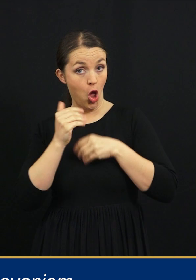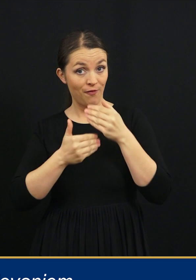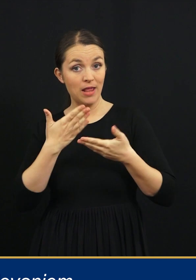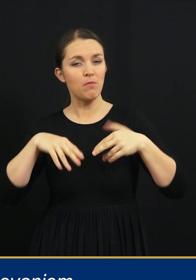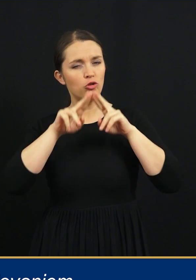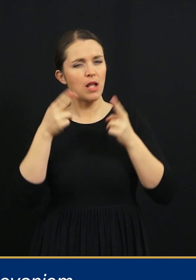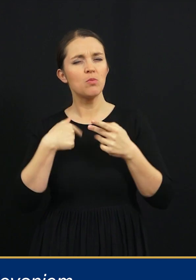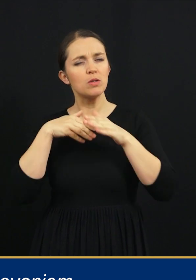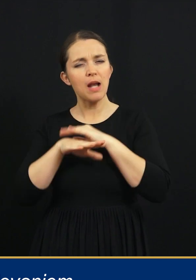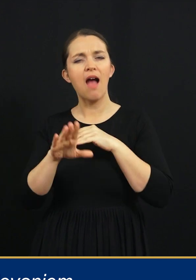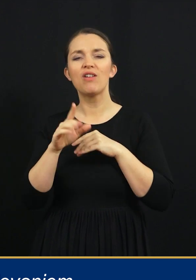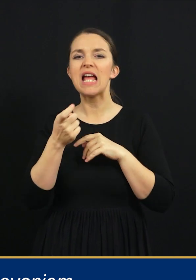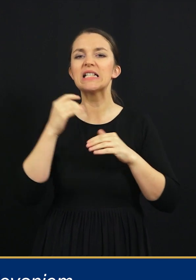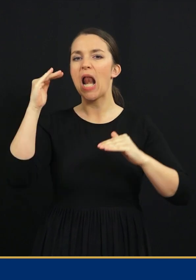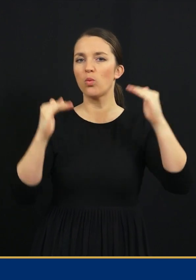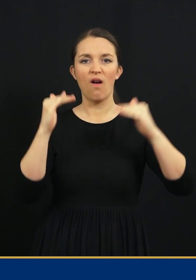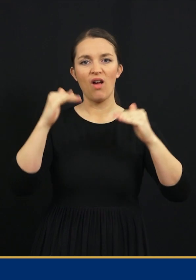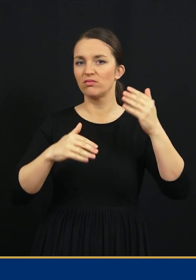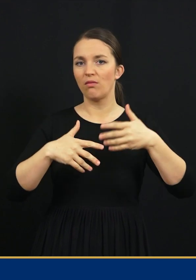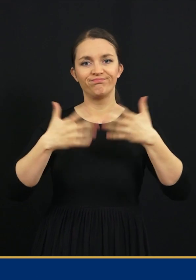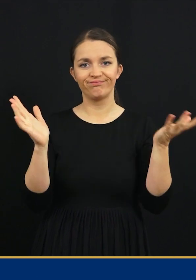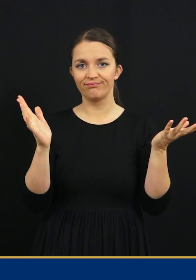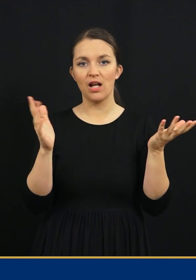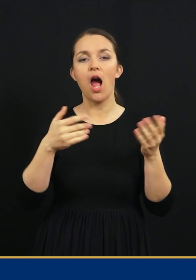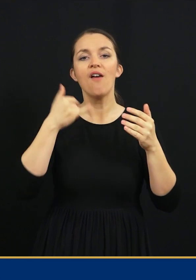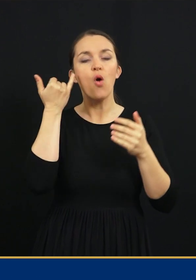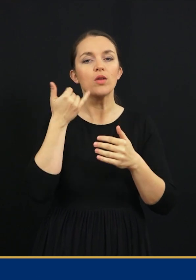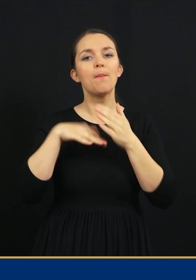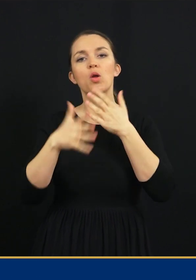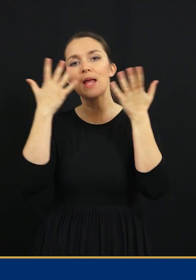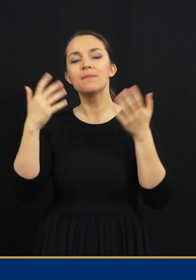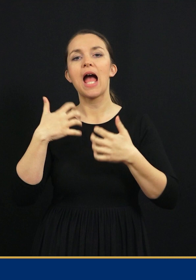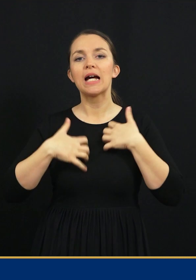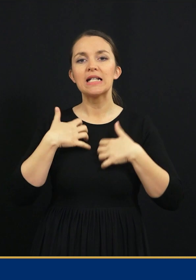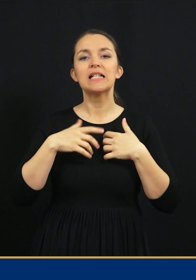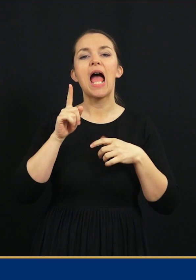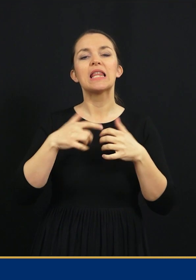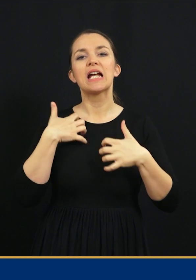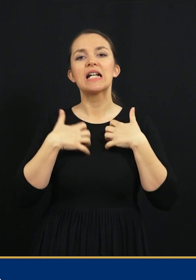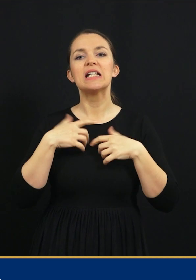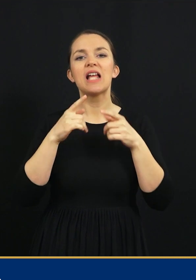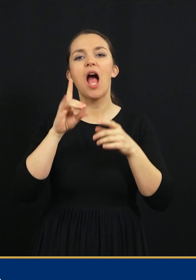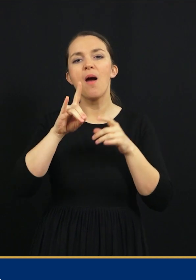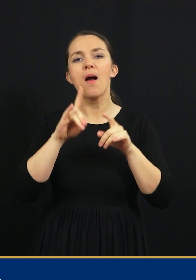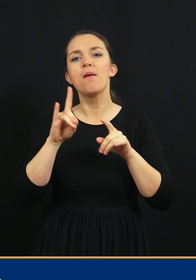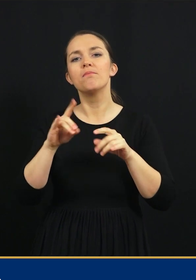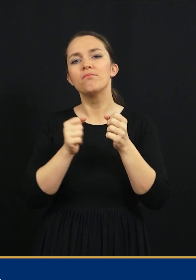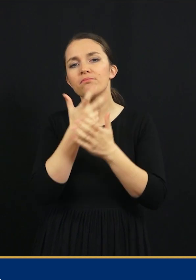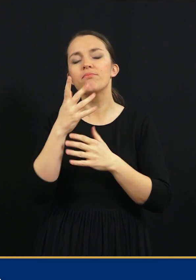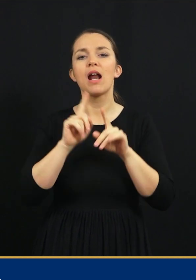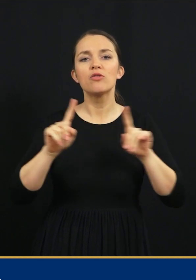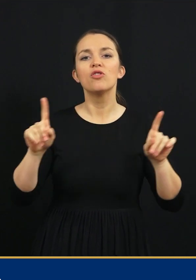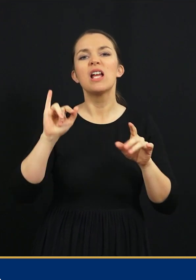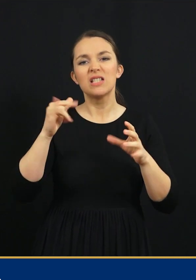naš planet spravili iz ravnovesja. Vodna in podnebna kriza ter kriza biotske raznovrstnosti se medsebojno prepletajo